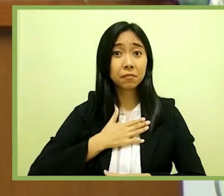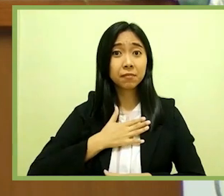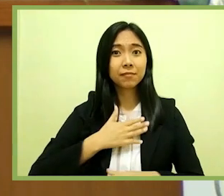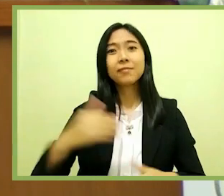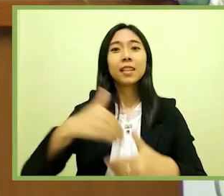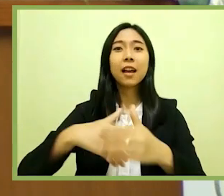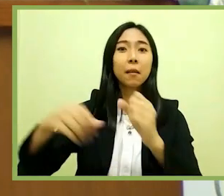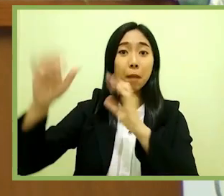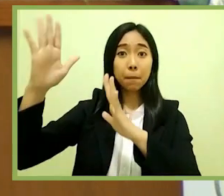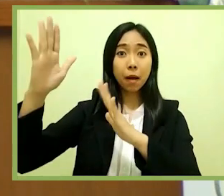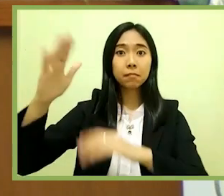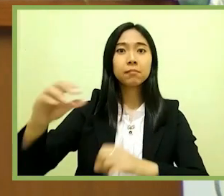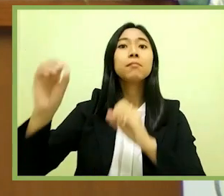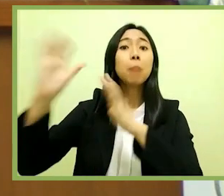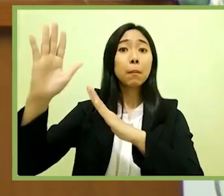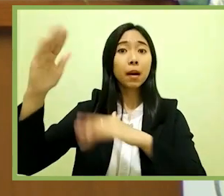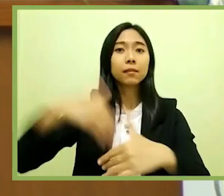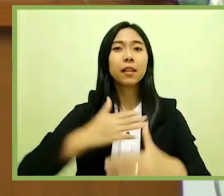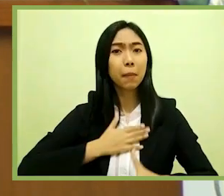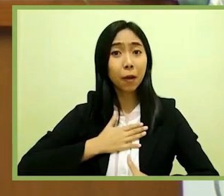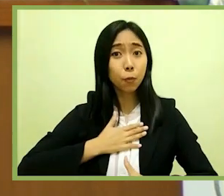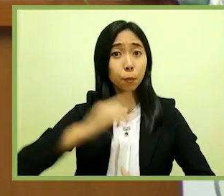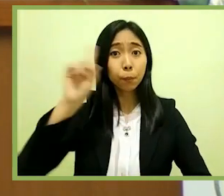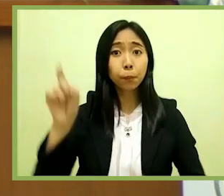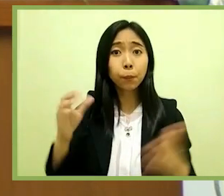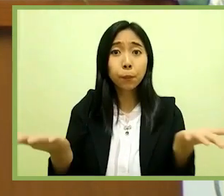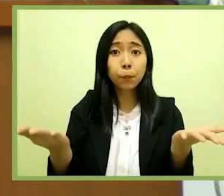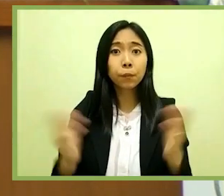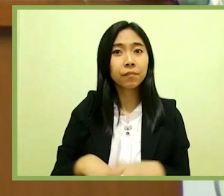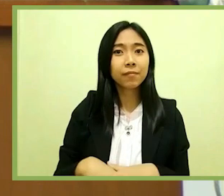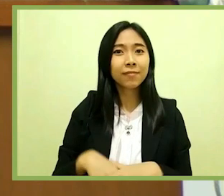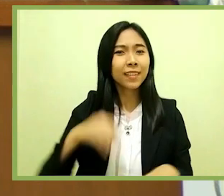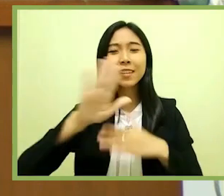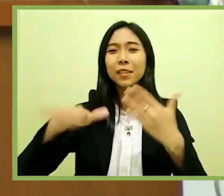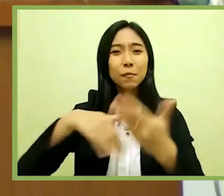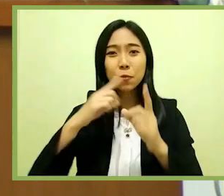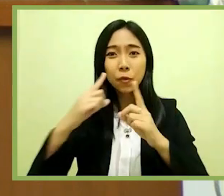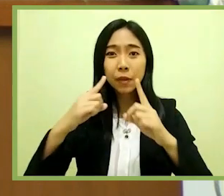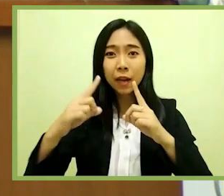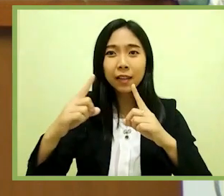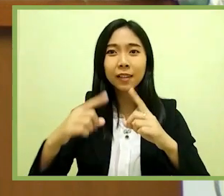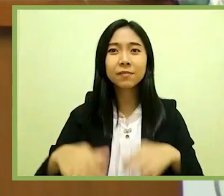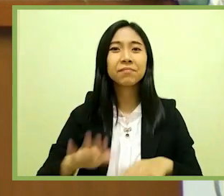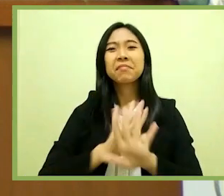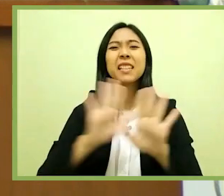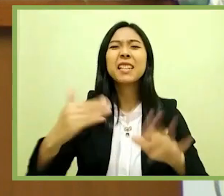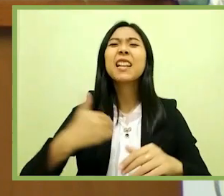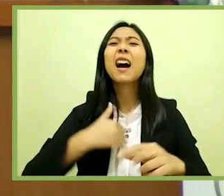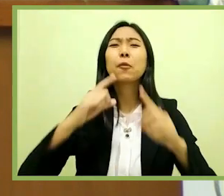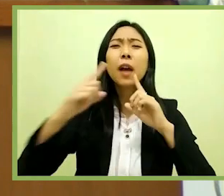Bapa dan Bapa di dalam aku? Apa yang aku katakan kepadamu, tidak aku katakan dari diriku